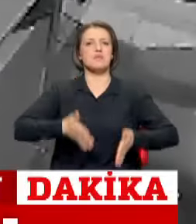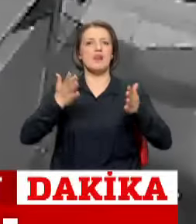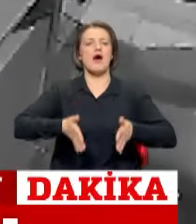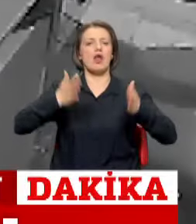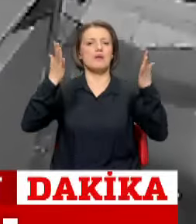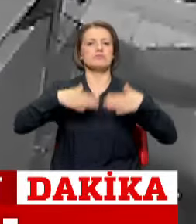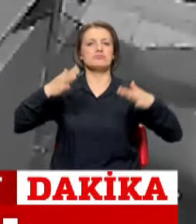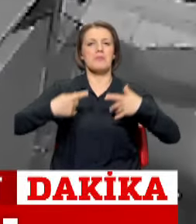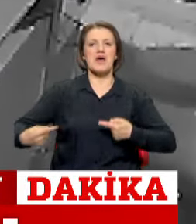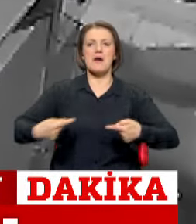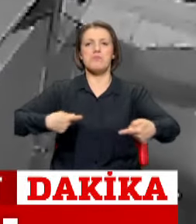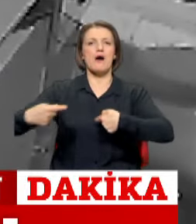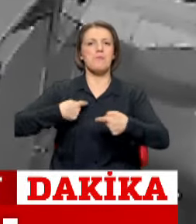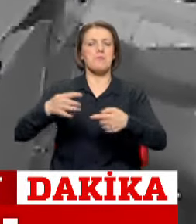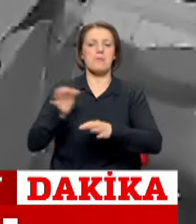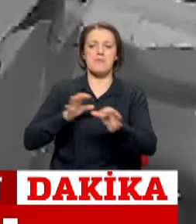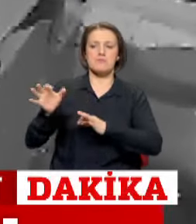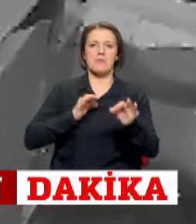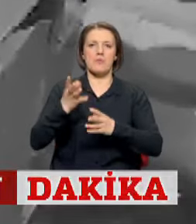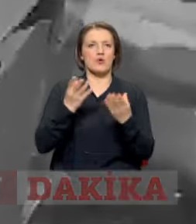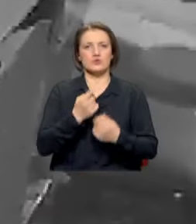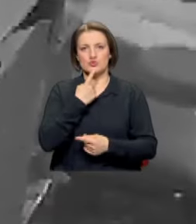yıkıldığına dair ihbarlar aldıklarını söyledi.